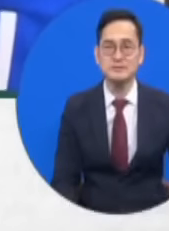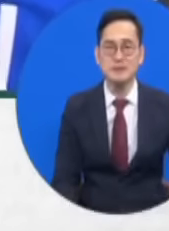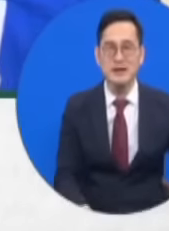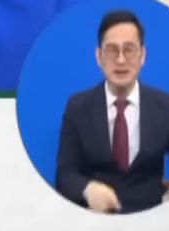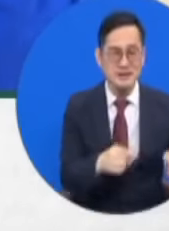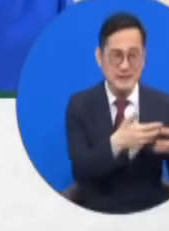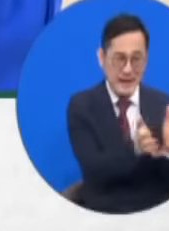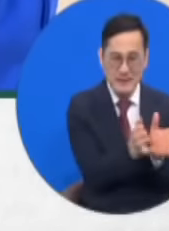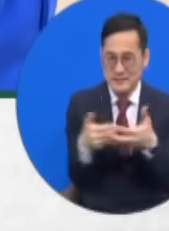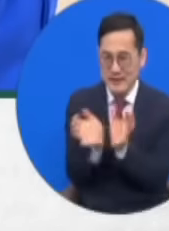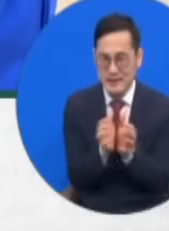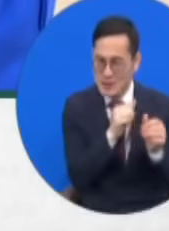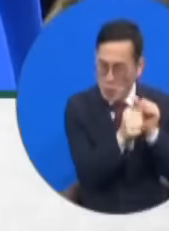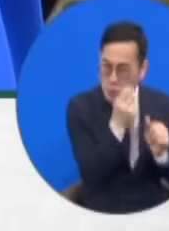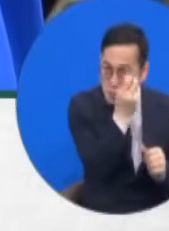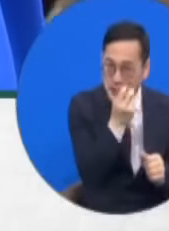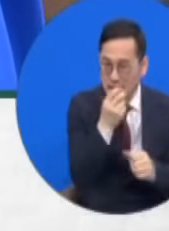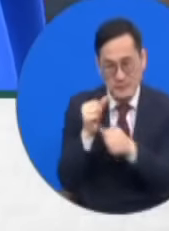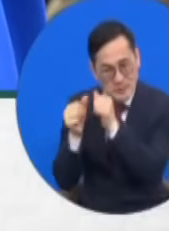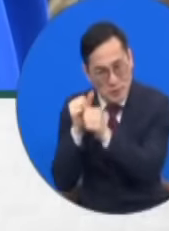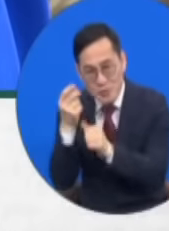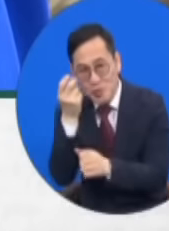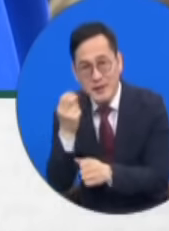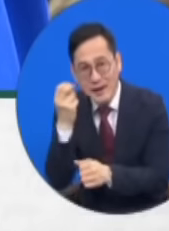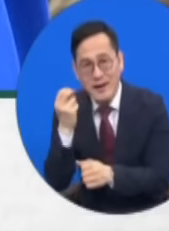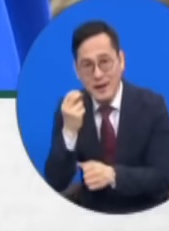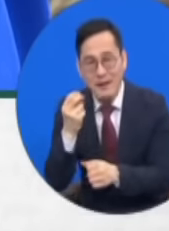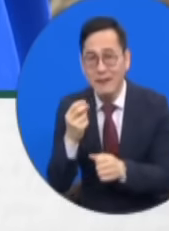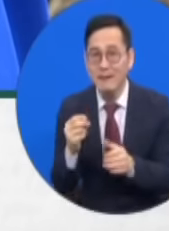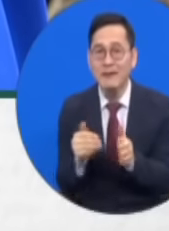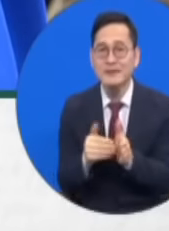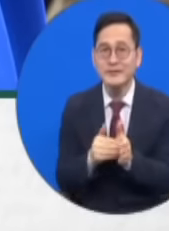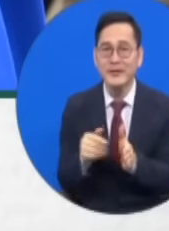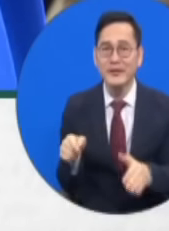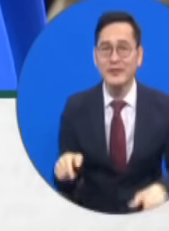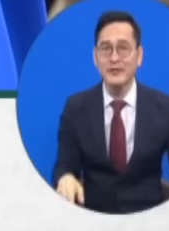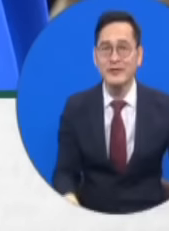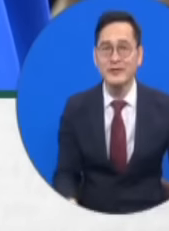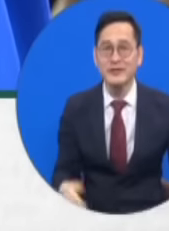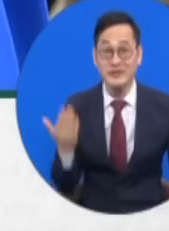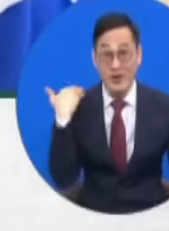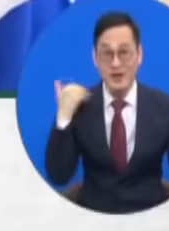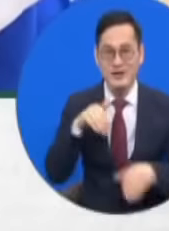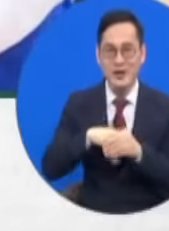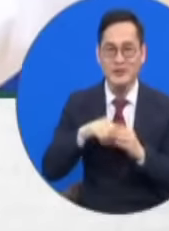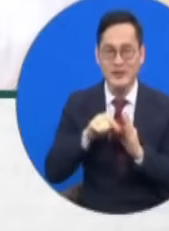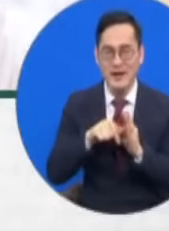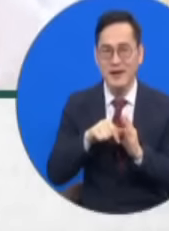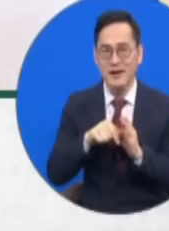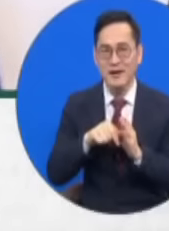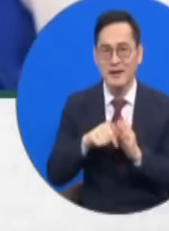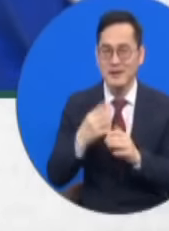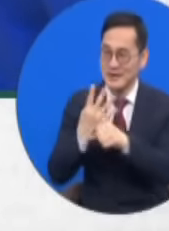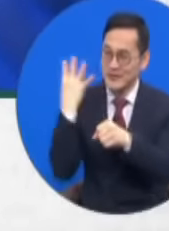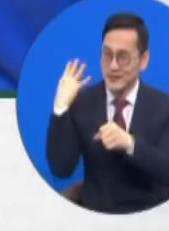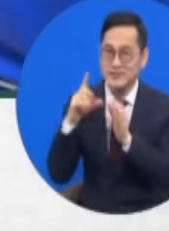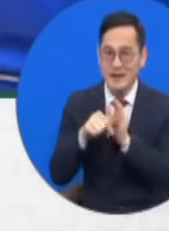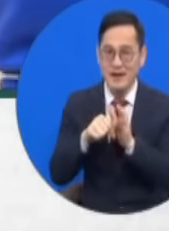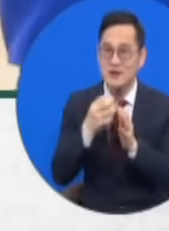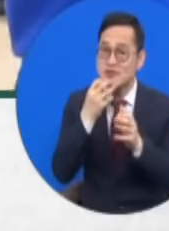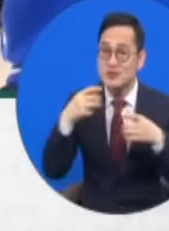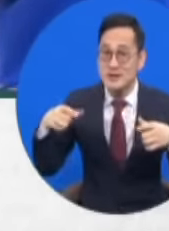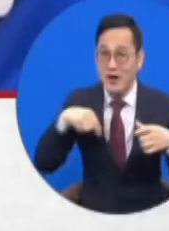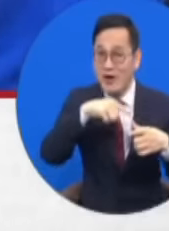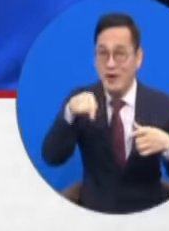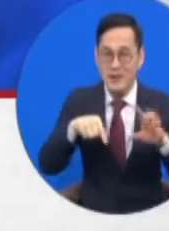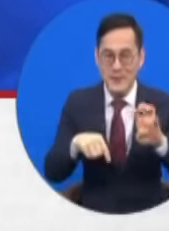지금 하고 있거든요. 꾸준하게 그 결과를 놓고 얘기하는 걸 텐데, 지난번 선거가 서울에서 국민의힘이 8석 얻었어요. 49석